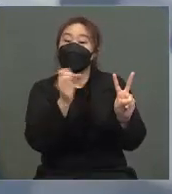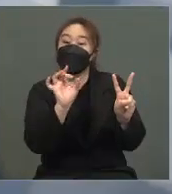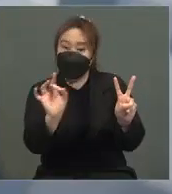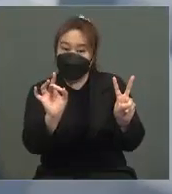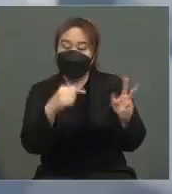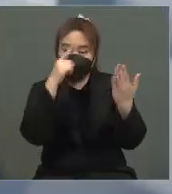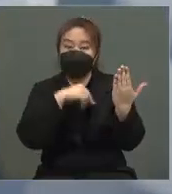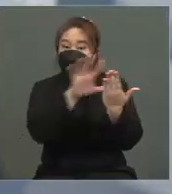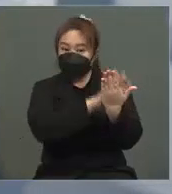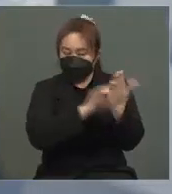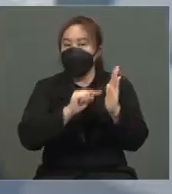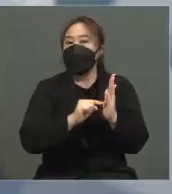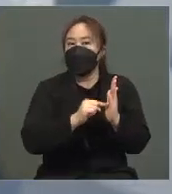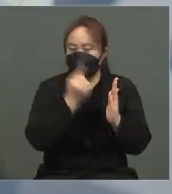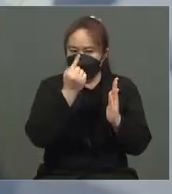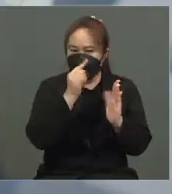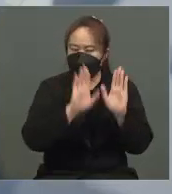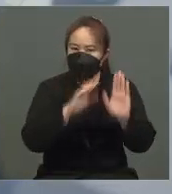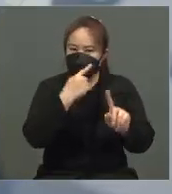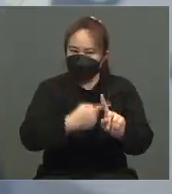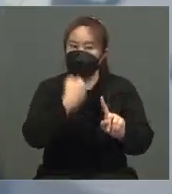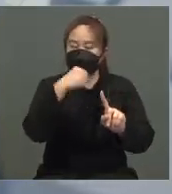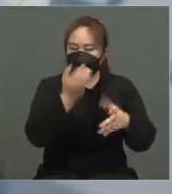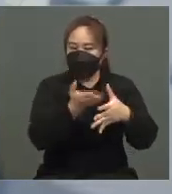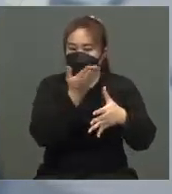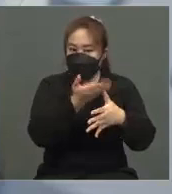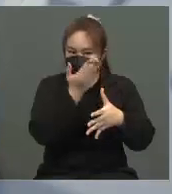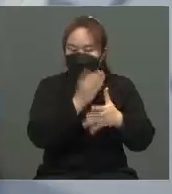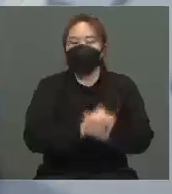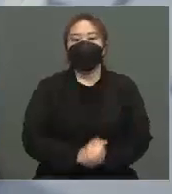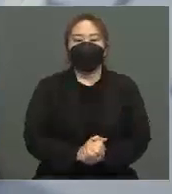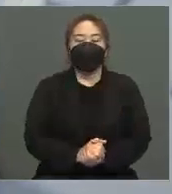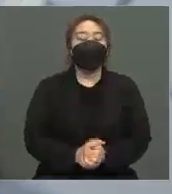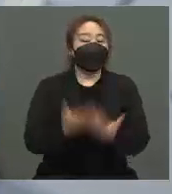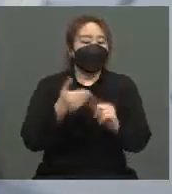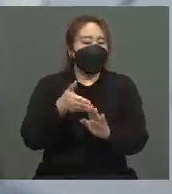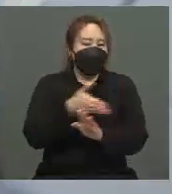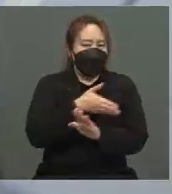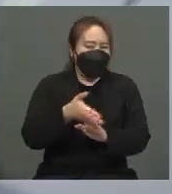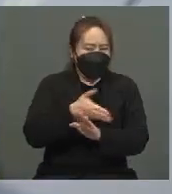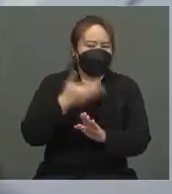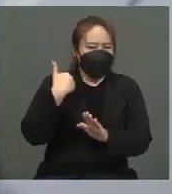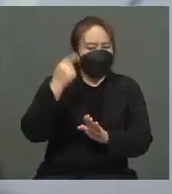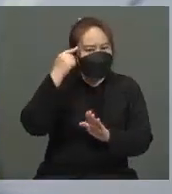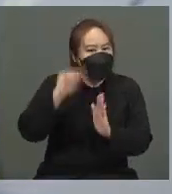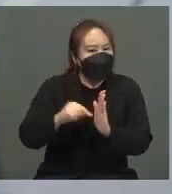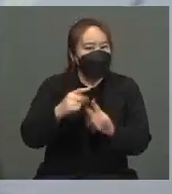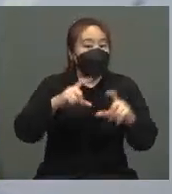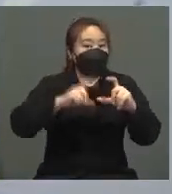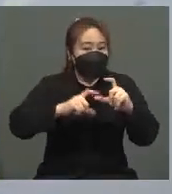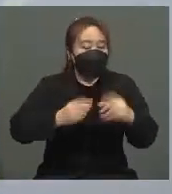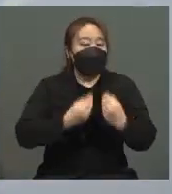ราเนี่ยก็จะเริ่มฉีดกันก็คือช่วงต้นเดือนตุลาคมนี้ก่อนหน้านี้ที่เขามีการเปิดเผยไทม์ไลน์เขาบอกว่าจะเริ่มฉีดของไฟเซอ